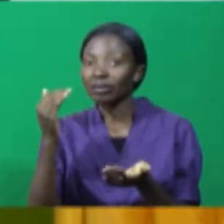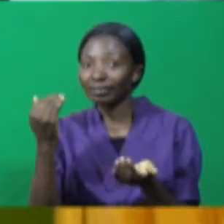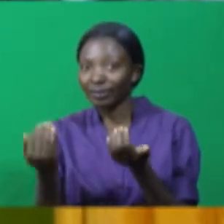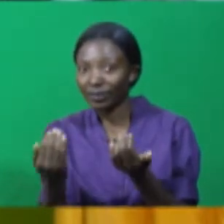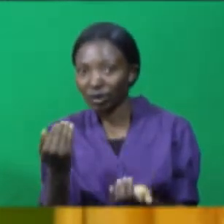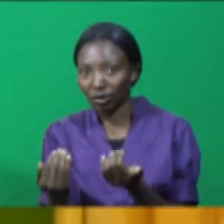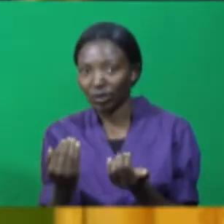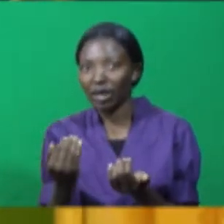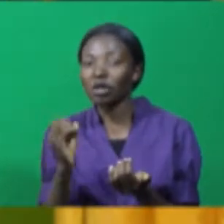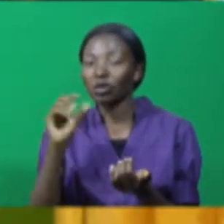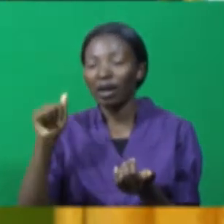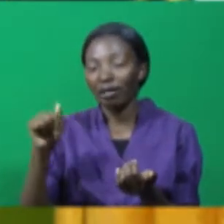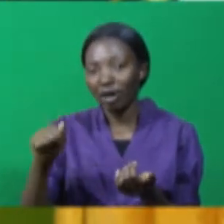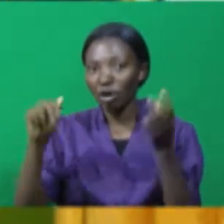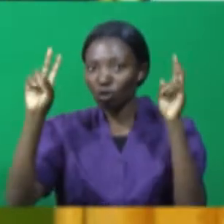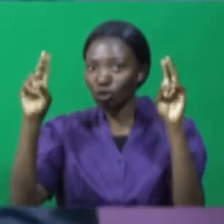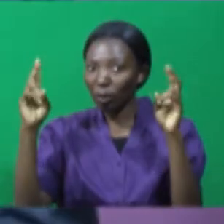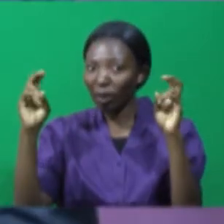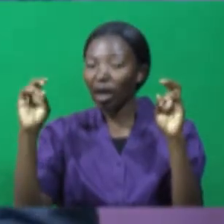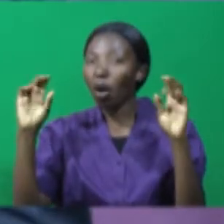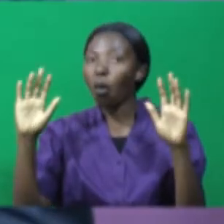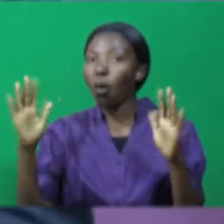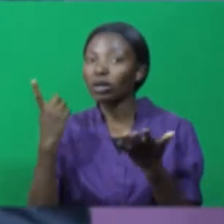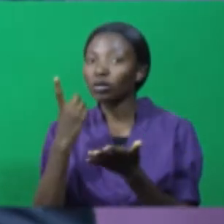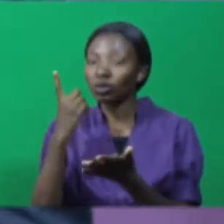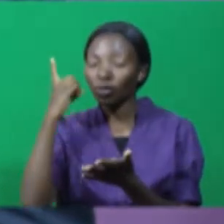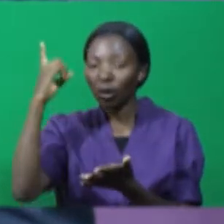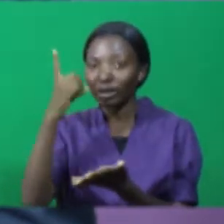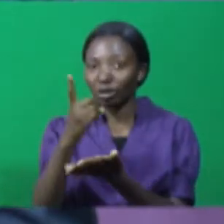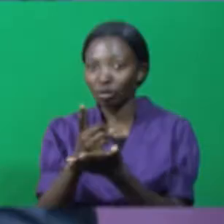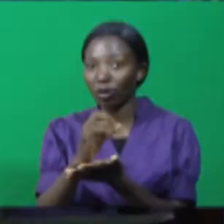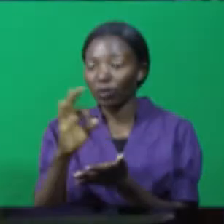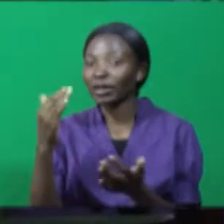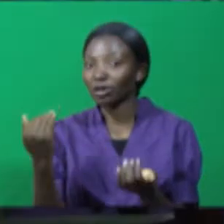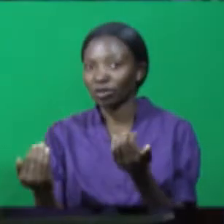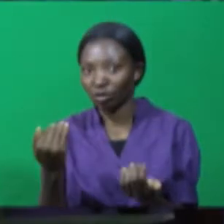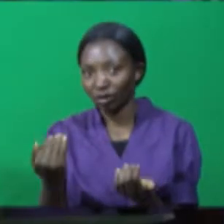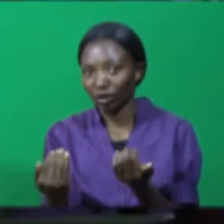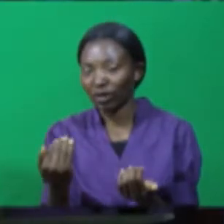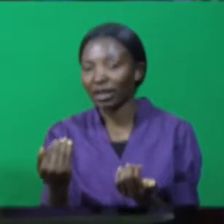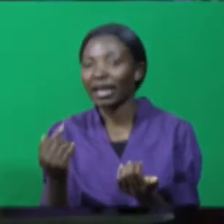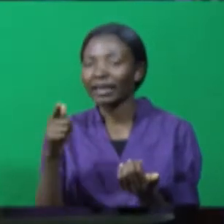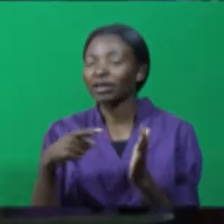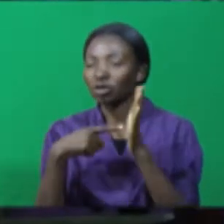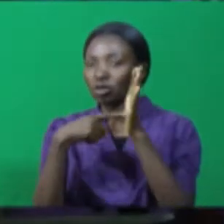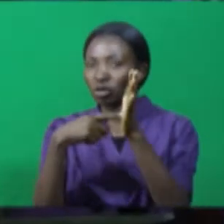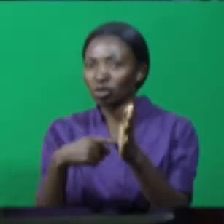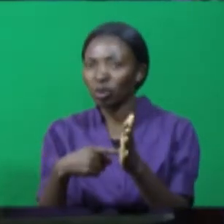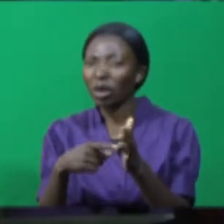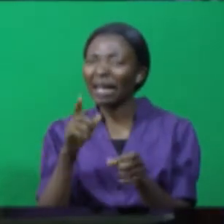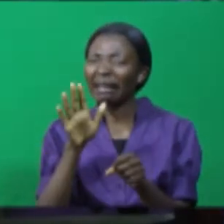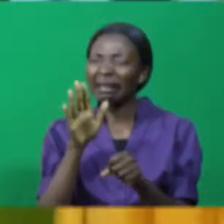enyaya unotiwo Maitiro aMwari kuvana vake Maitira Mwari kuvana vake. Zvinoitirwa chinoratidza because